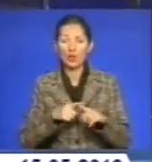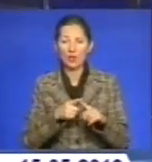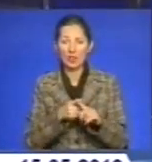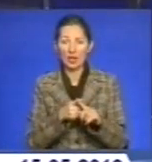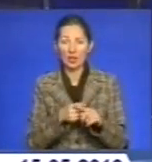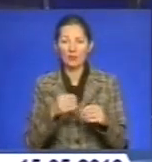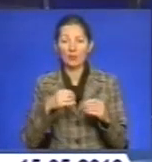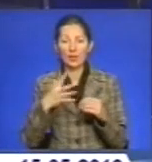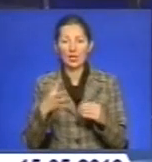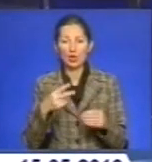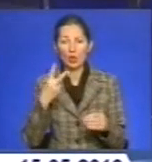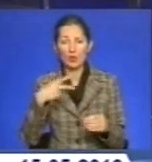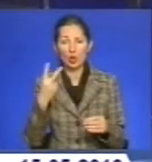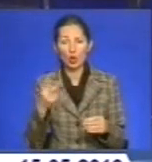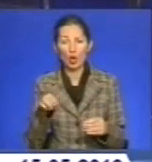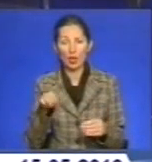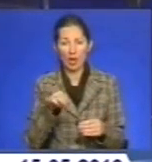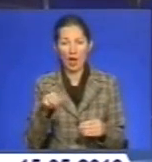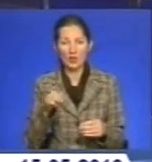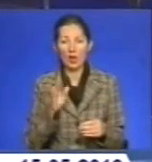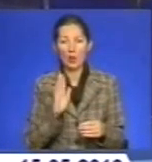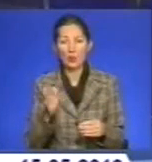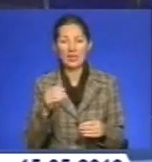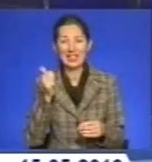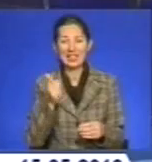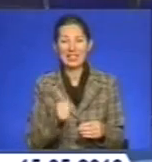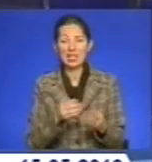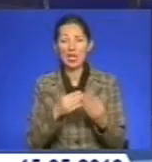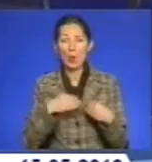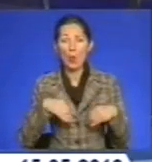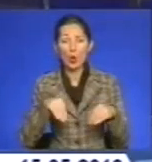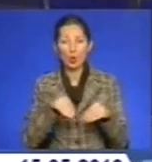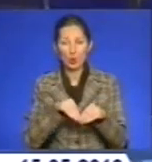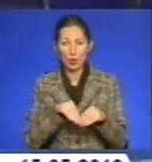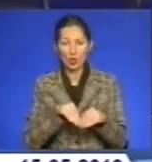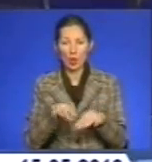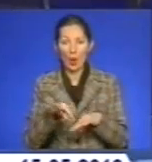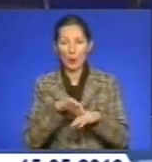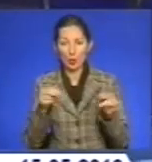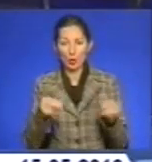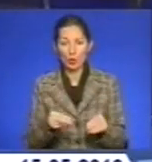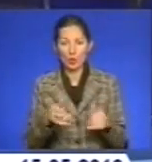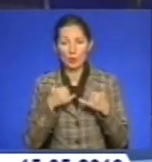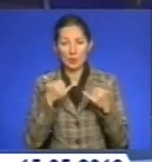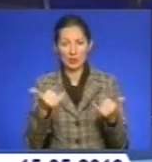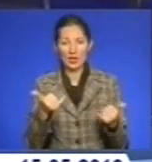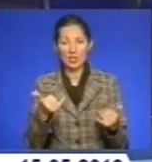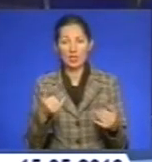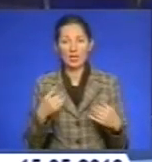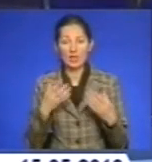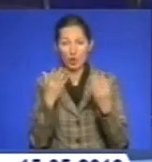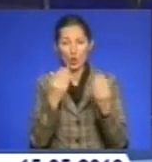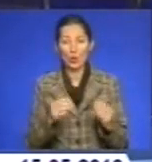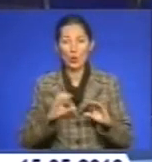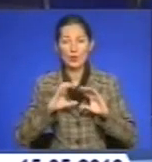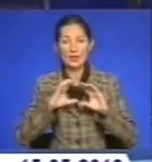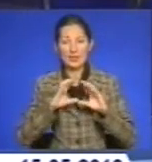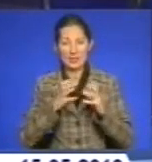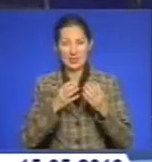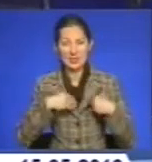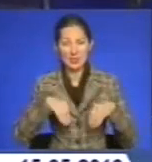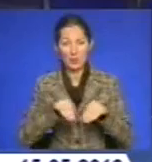З 15 по 22 травня триває тиждень подружжя, приурочений Міжнародному дню сім'ї. Для тернополян та гостей міста у